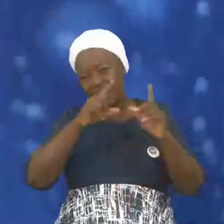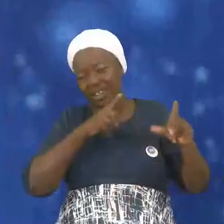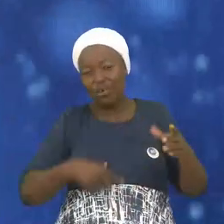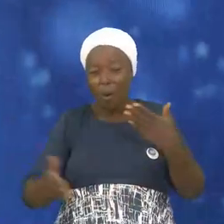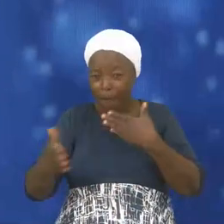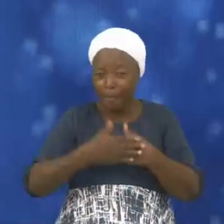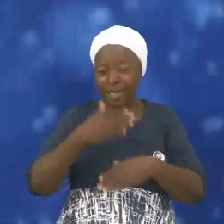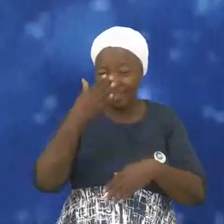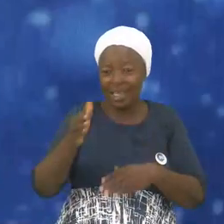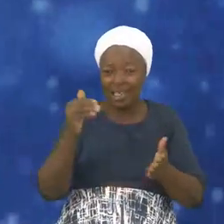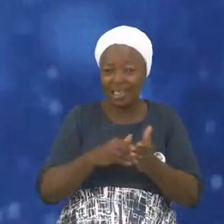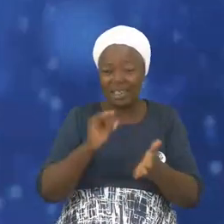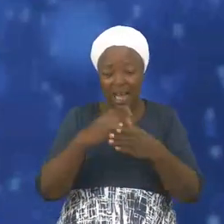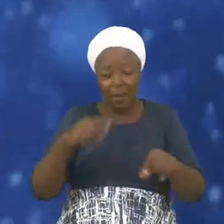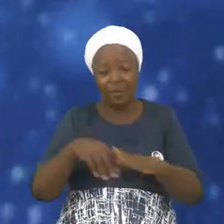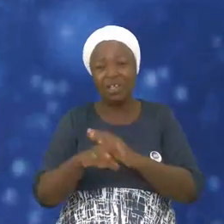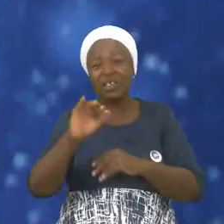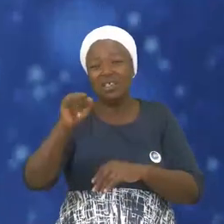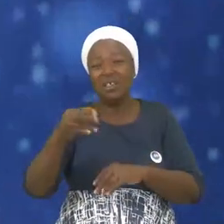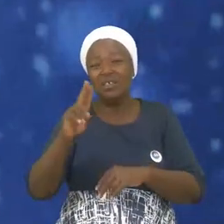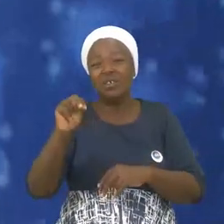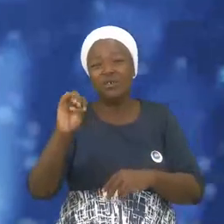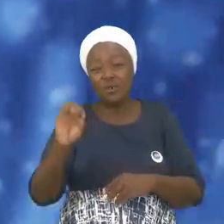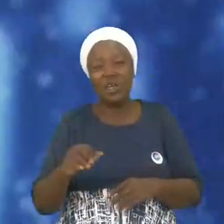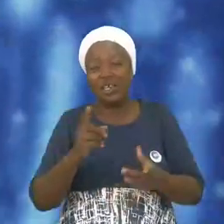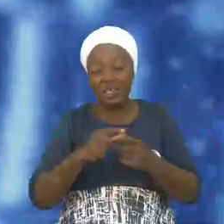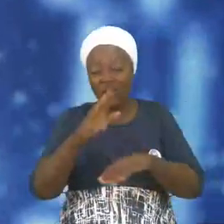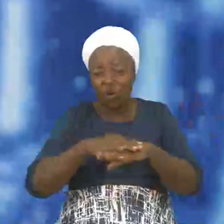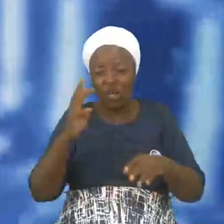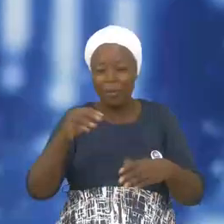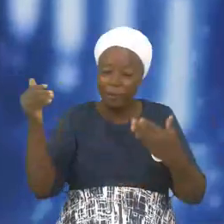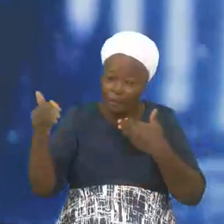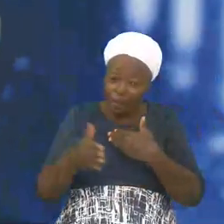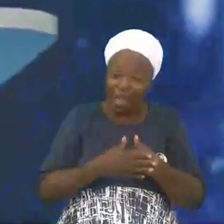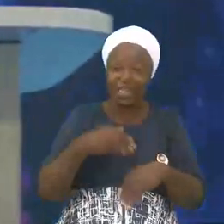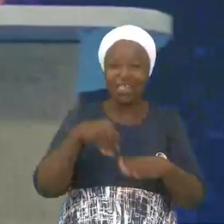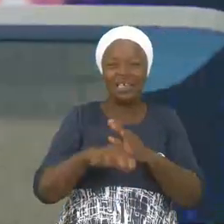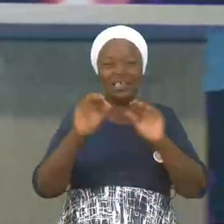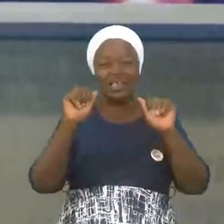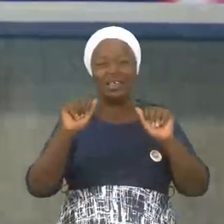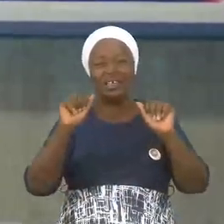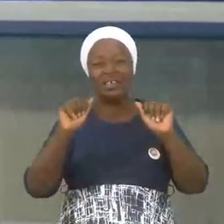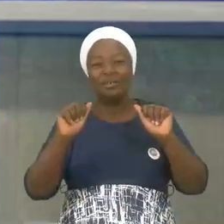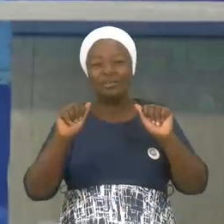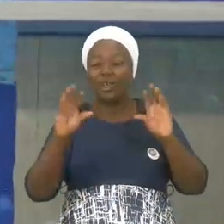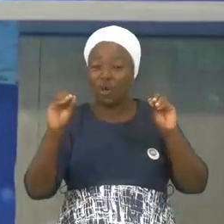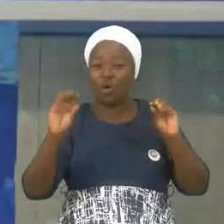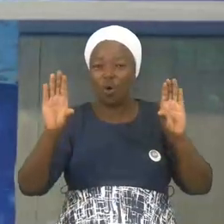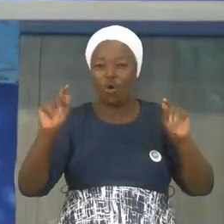de Moscou, ils m'ont encore invité. Cela a eu lieu en juin. Ils m'ont invité la seconde fois en